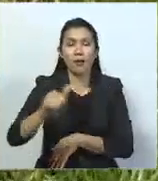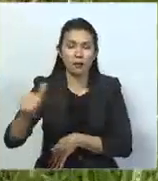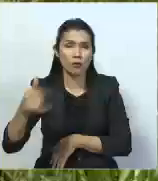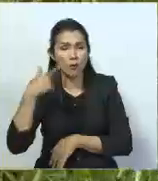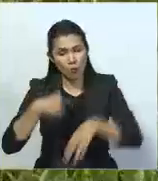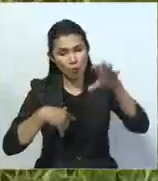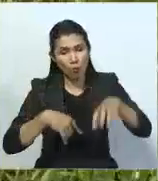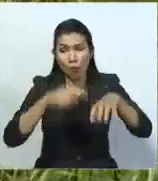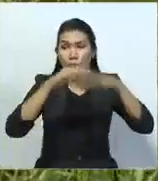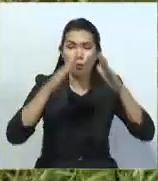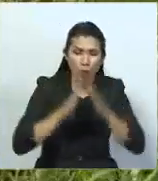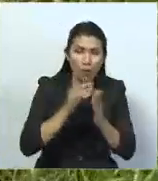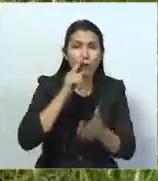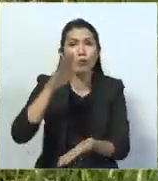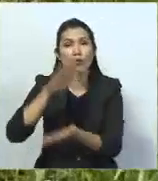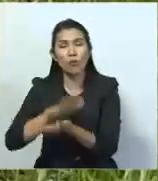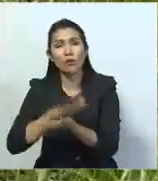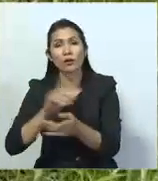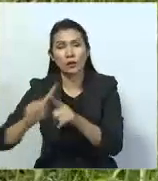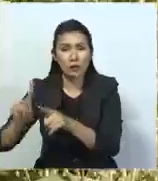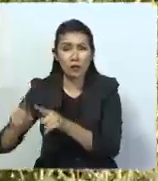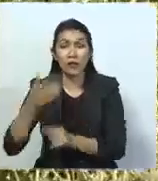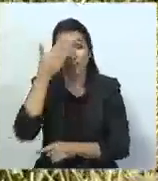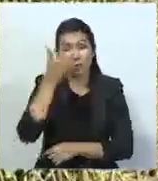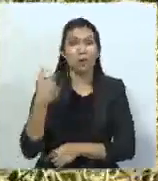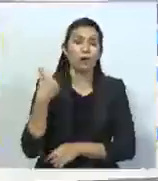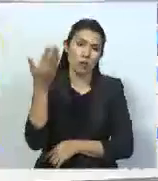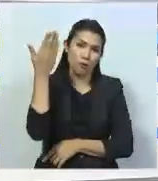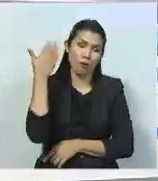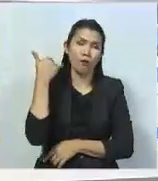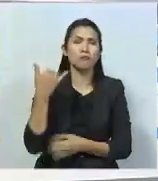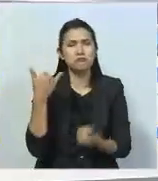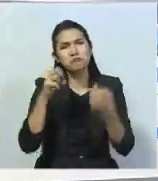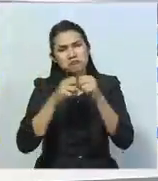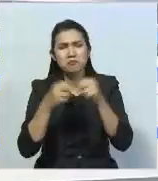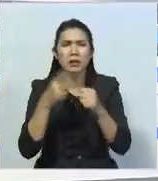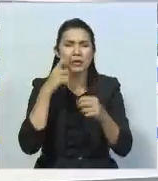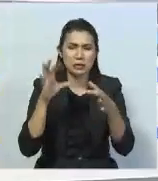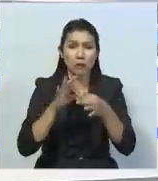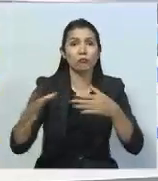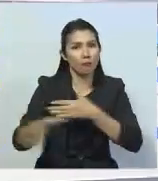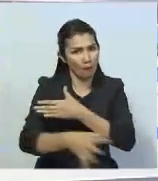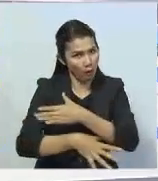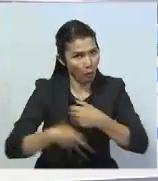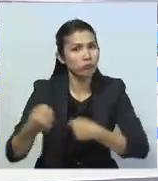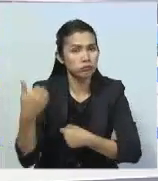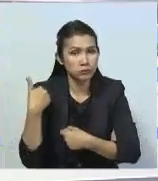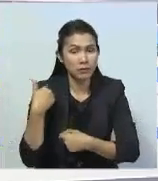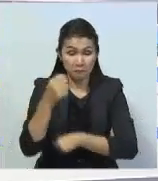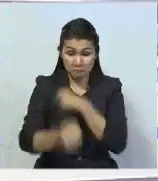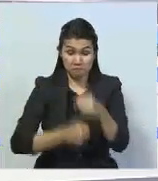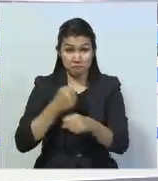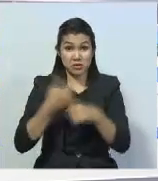าะวัดหรือว่าตามโรงเรียนเนี่ยนะคะก็เพราะว่าก่อนหน้านี้อย่างปีที่ผ่านมาอาจจะมีปัญหาในเรื่องของการขโมยข้าวแ